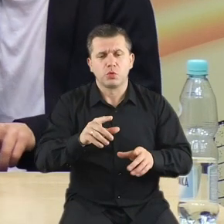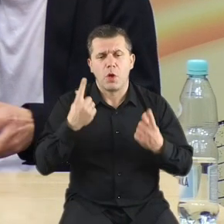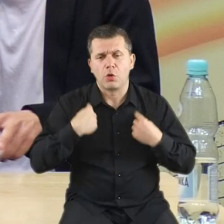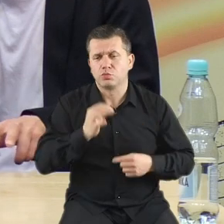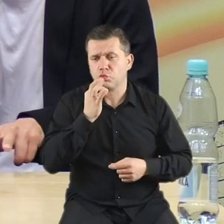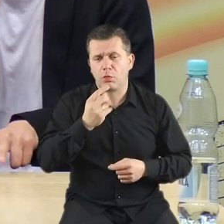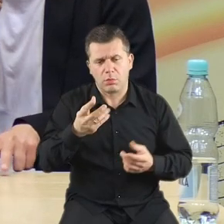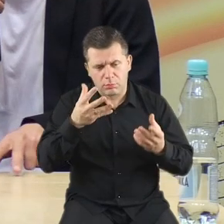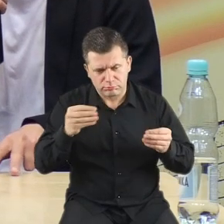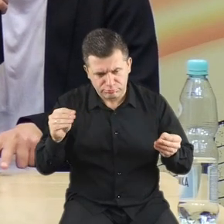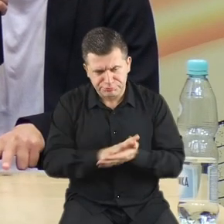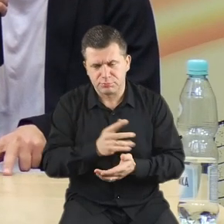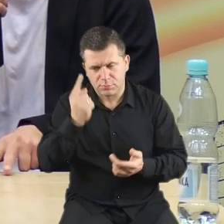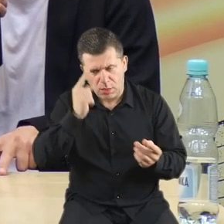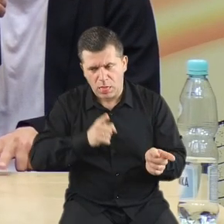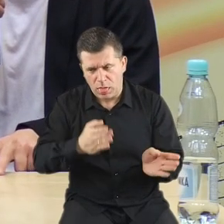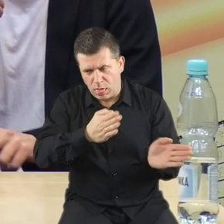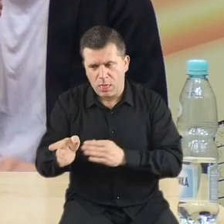dzisiaj się zresztą słusznie zestawia te